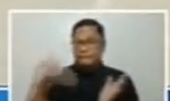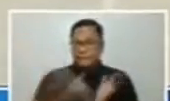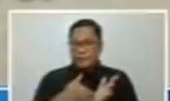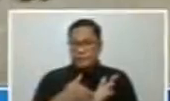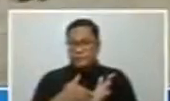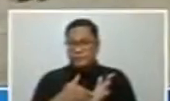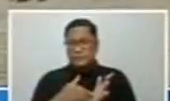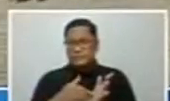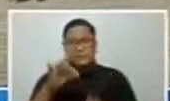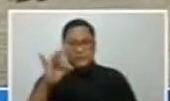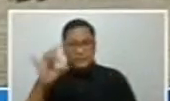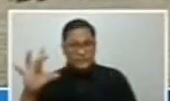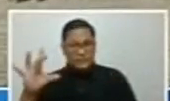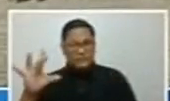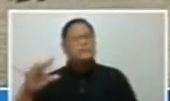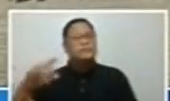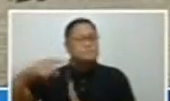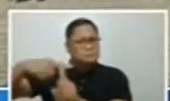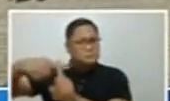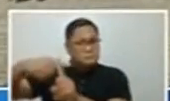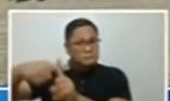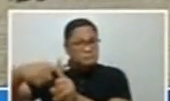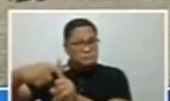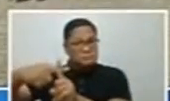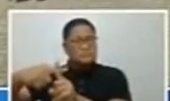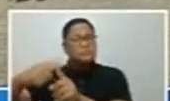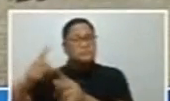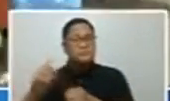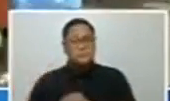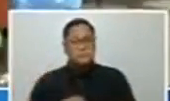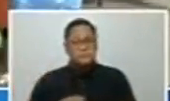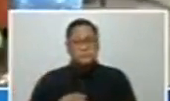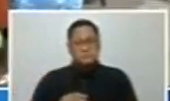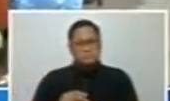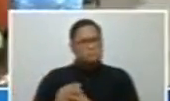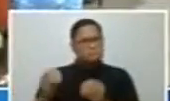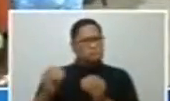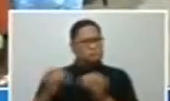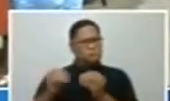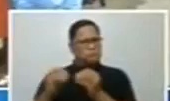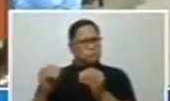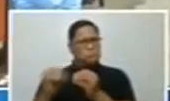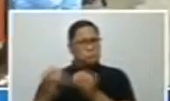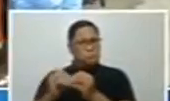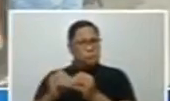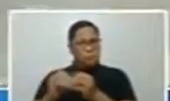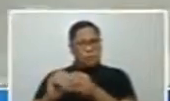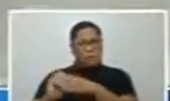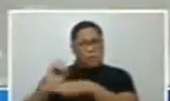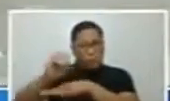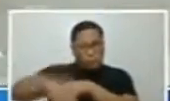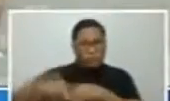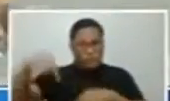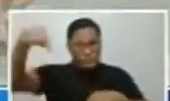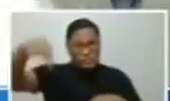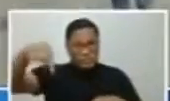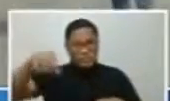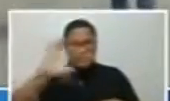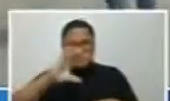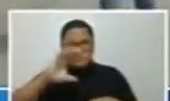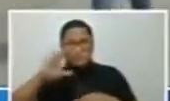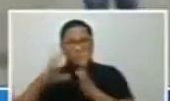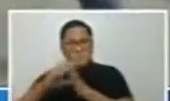Cebu. At titingnan natin kung lalala yung sitwasyon ay dapat ready tayo. No? Kaya nga, ngayon pa lang ay in-implement